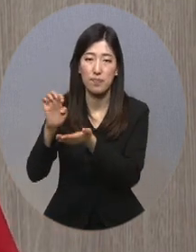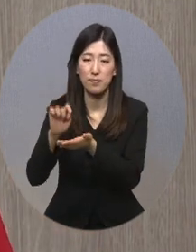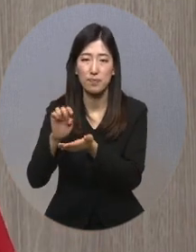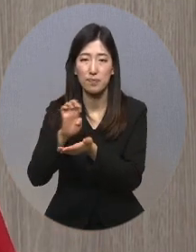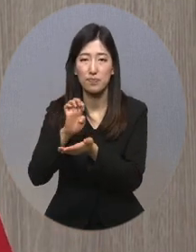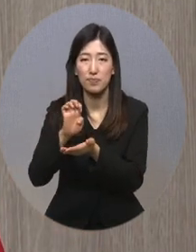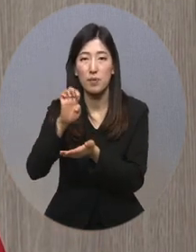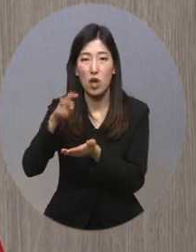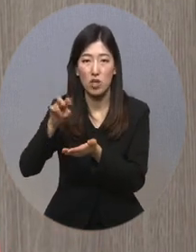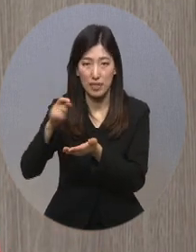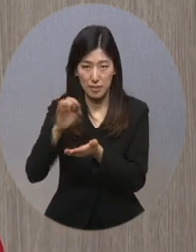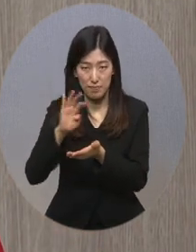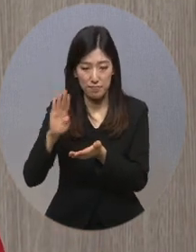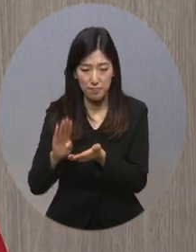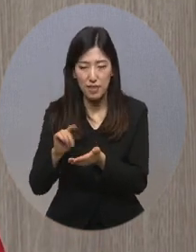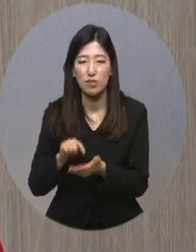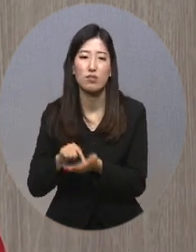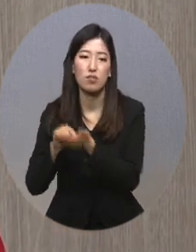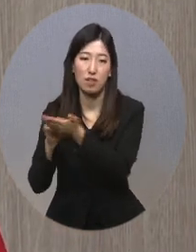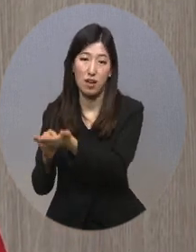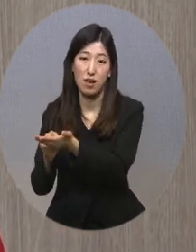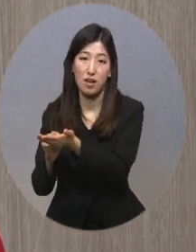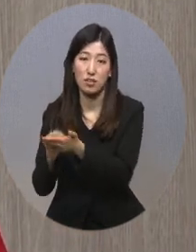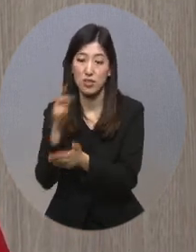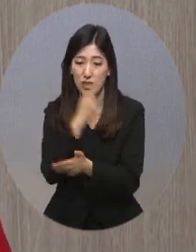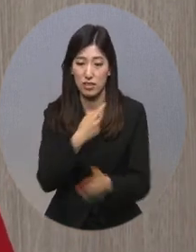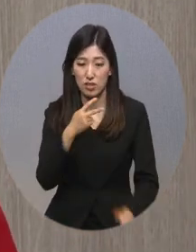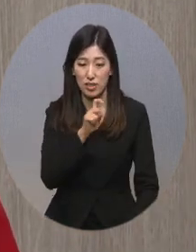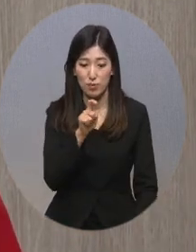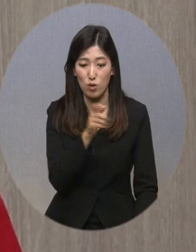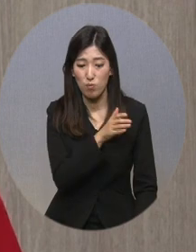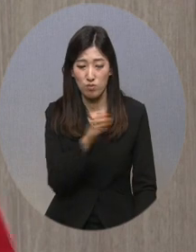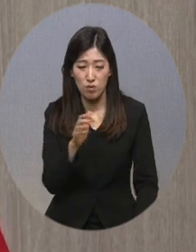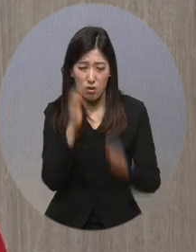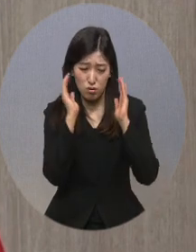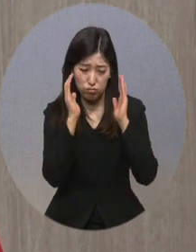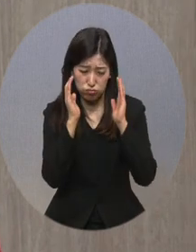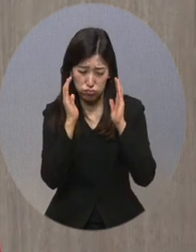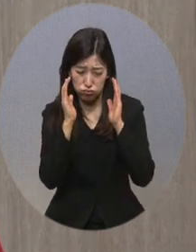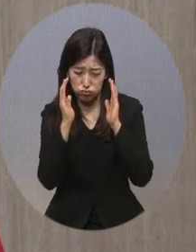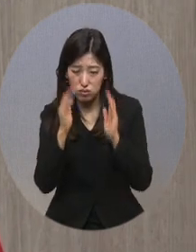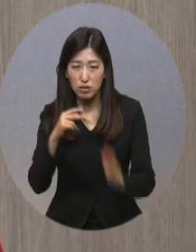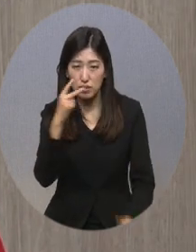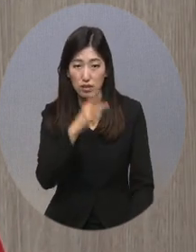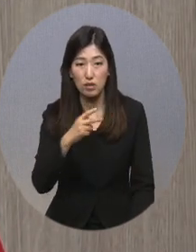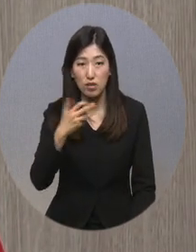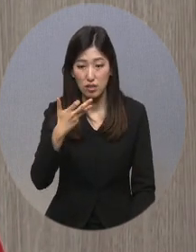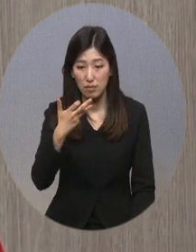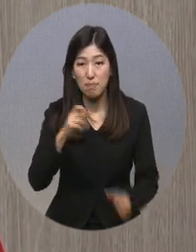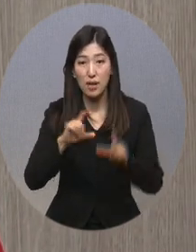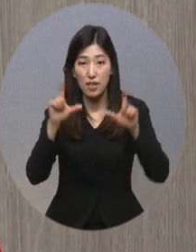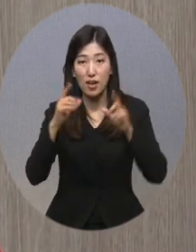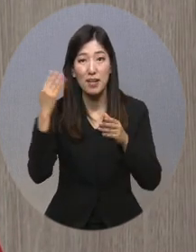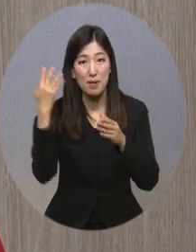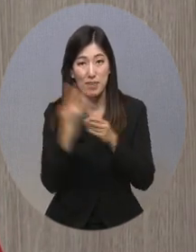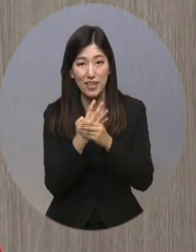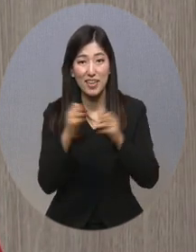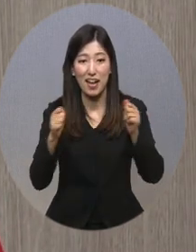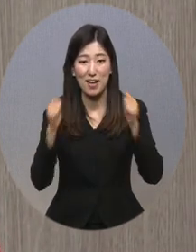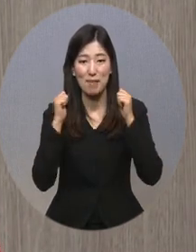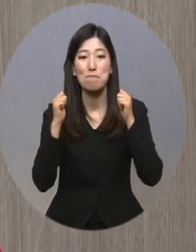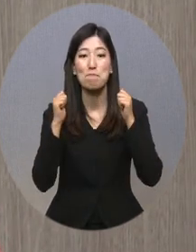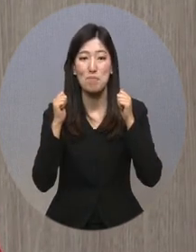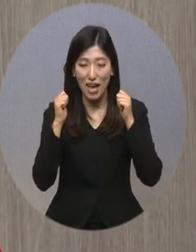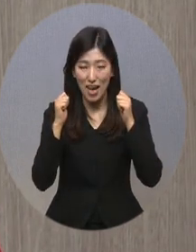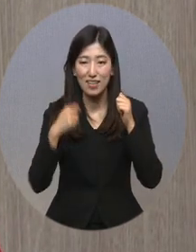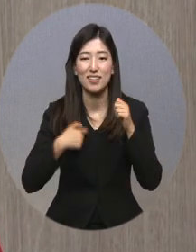그때부터 지금까지 쭉 공부를 이어와서 이제 2018년에 박사 졸업을 하고 현재 이제 5년 차에